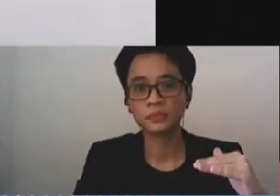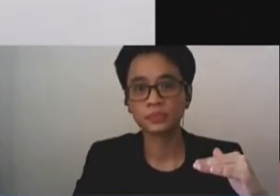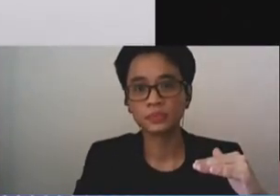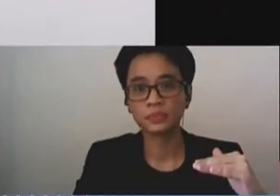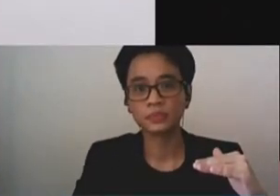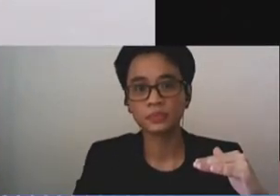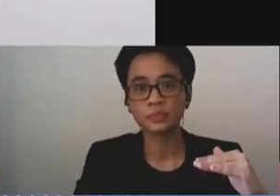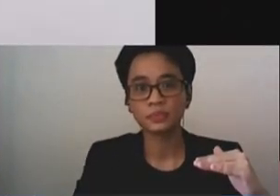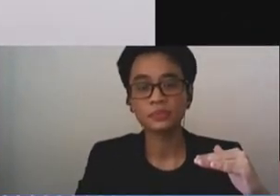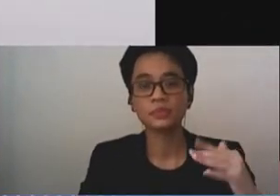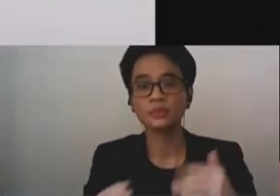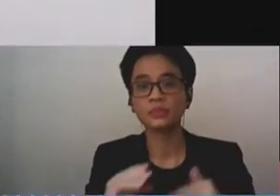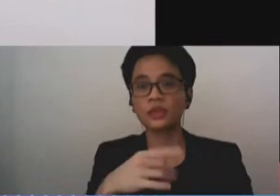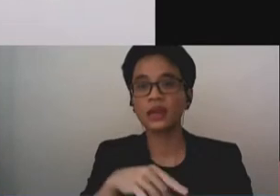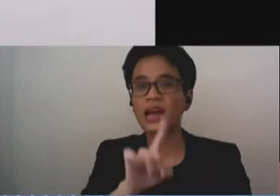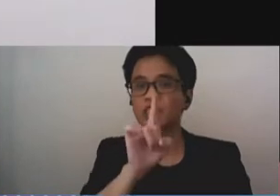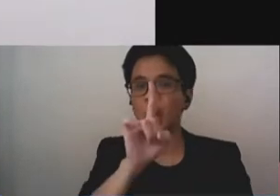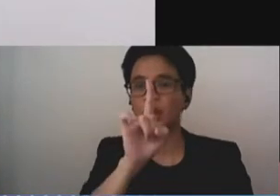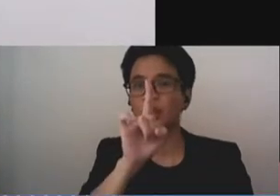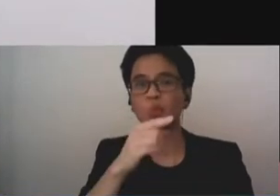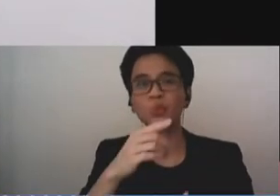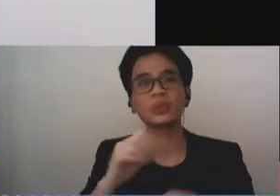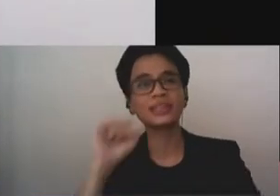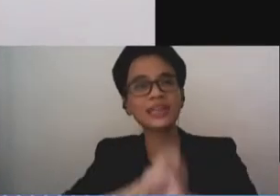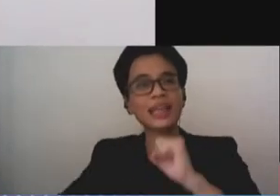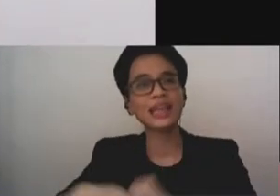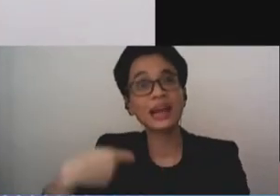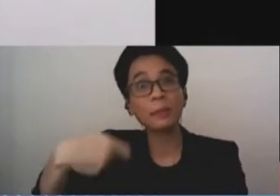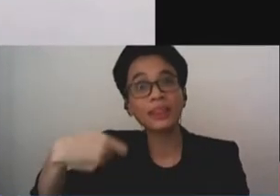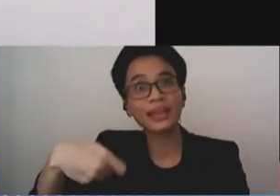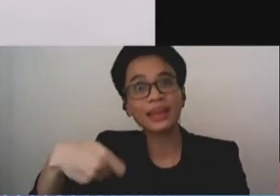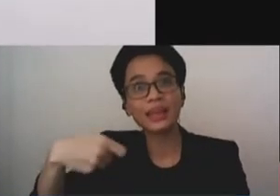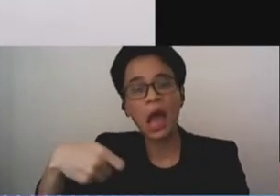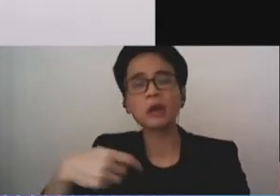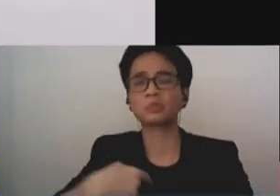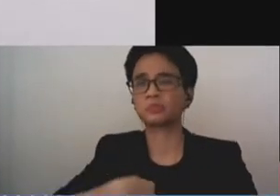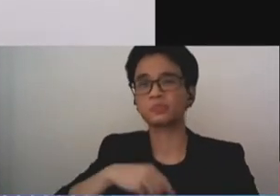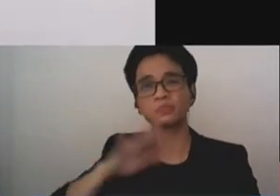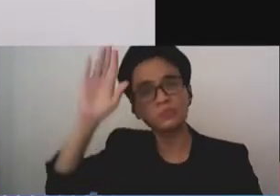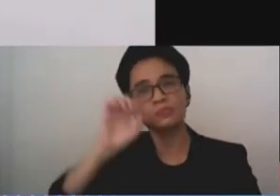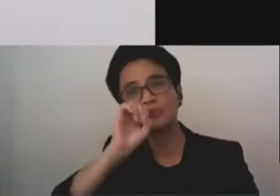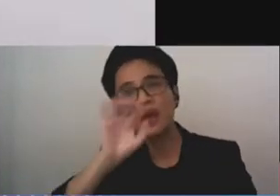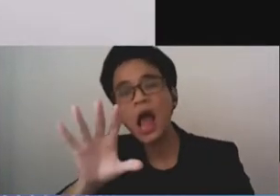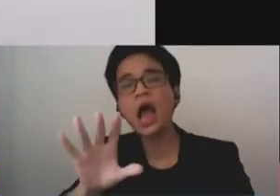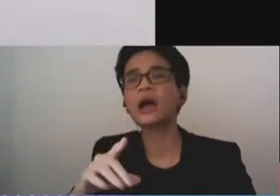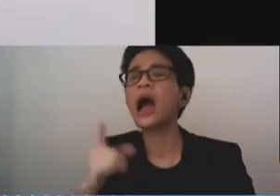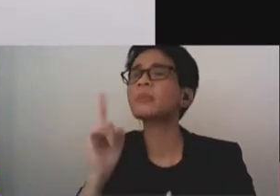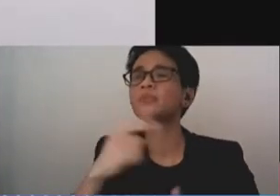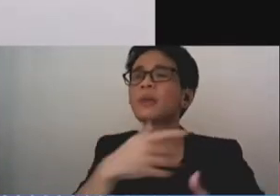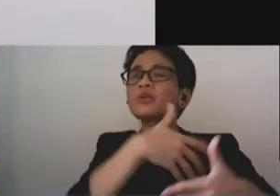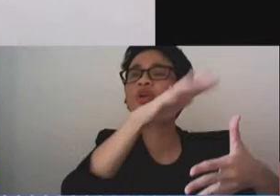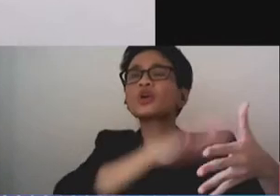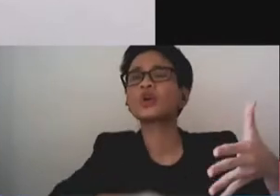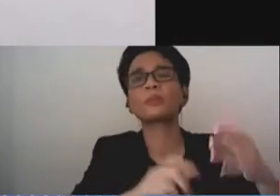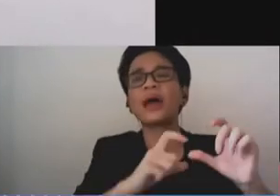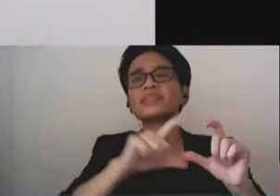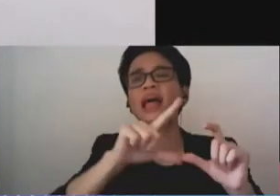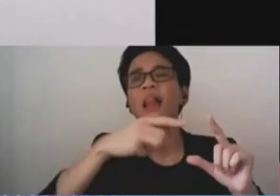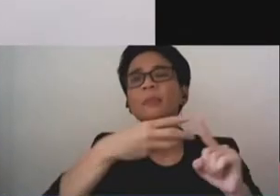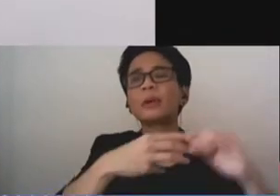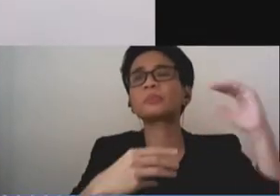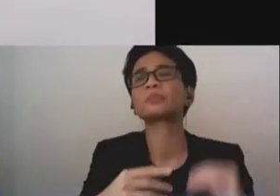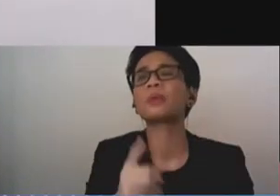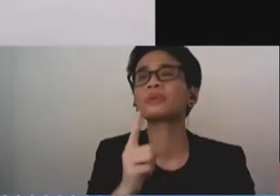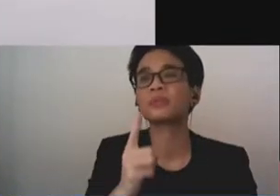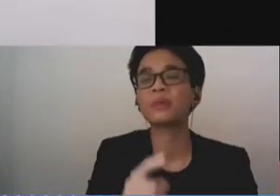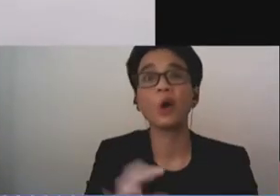salah satu acara kementerian gitu. Gimana sih kok bisa kayak gini gitu. Terus yang bisa disarankan adalah okay, jadi kalau misalnya ibu